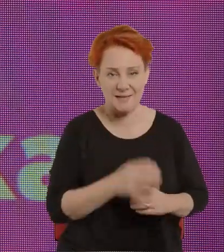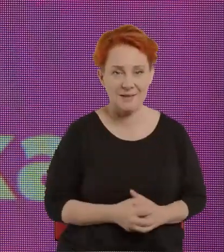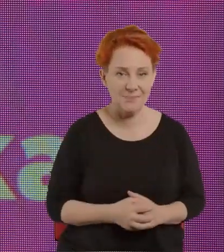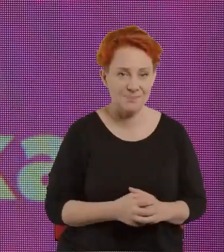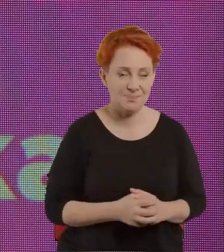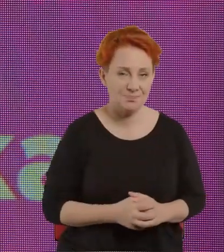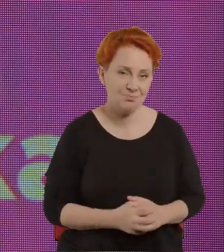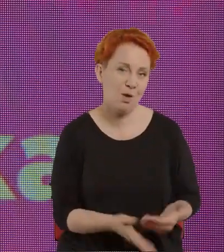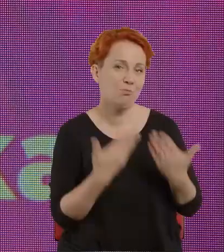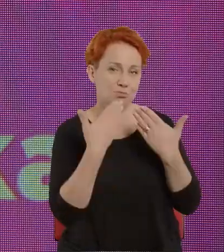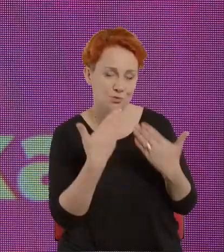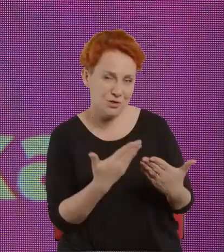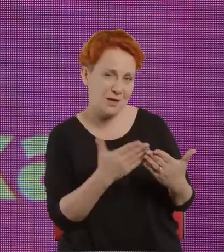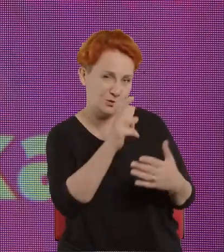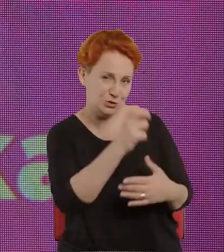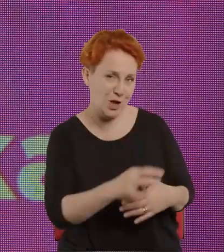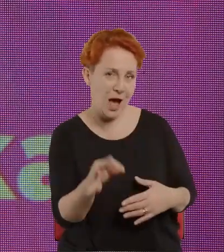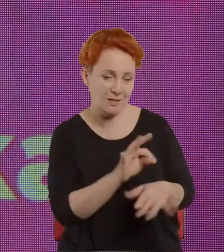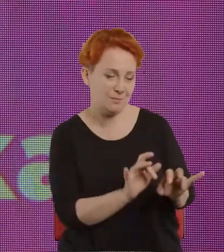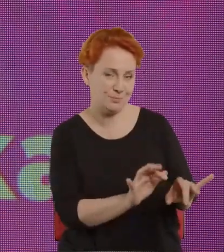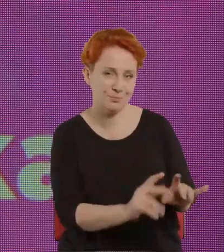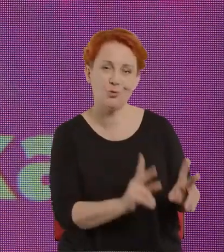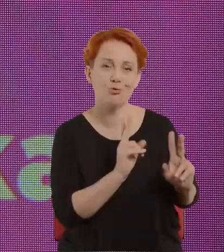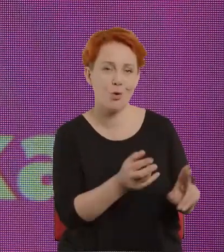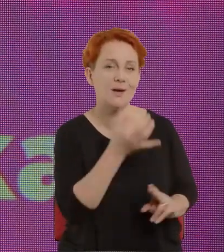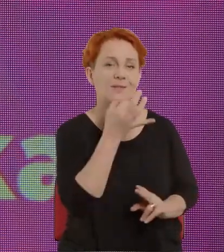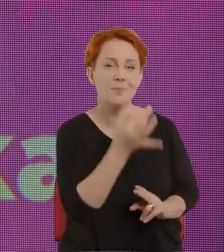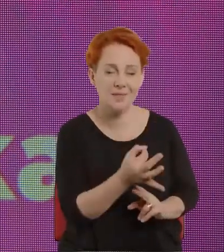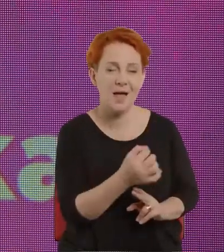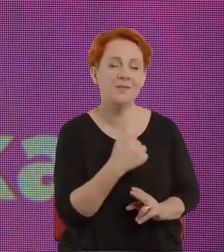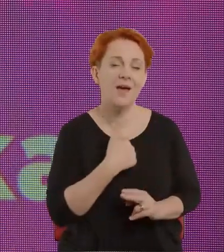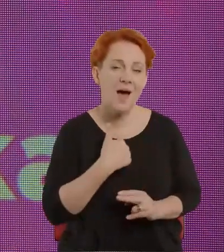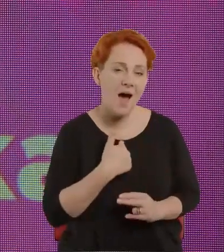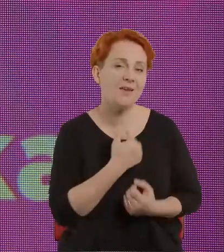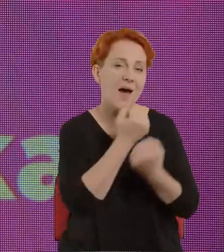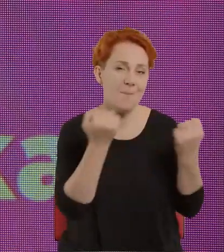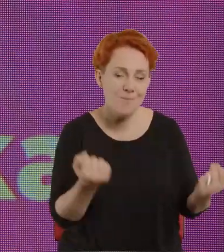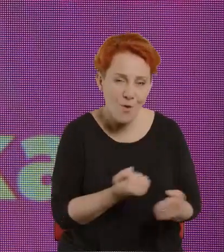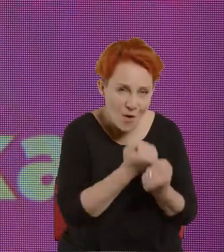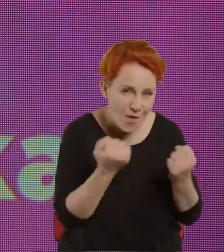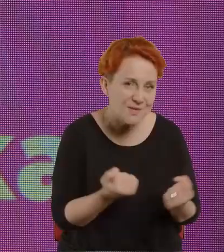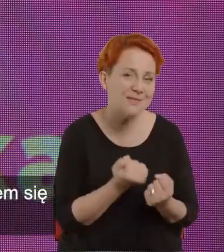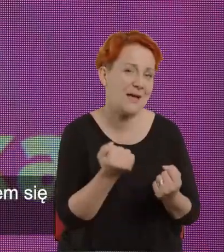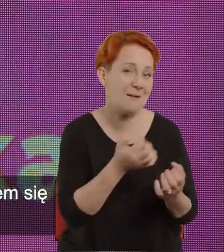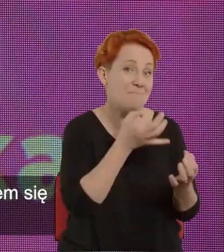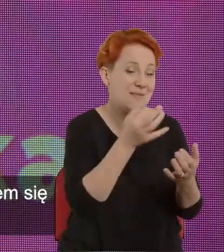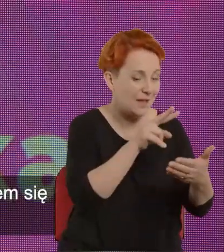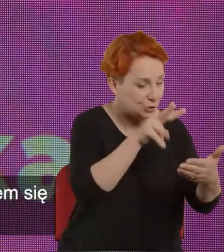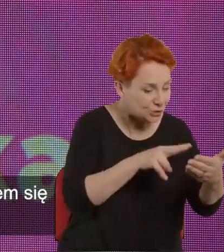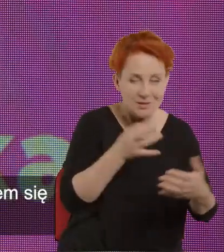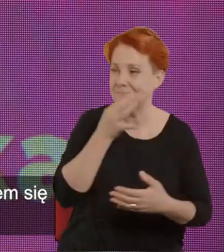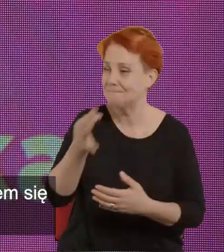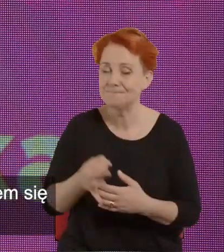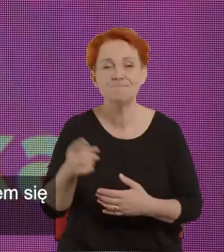za pośrednictwem naszego czatu wpisać konkretne pytanie i ja postaram się także je zadać. A to, że Ilona